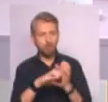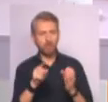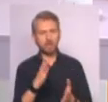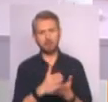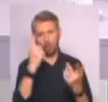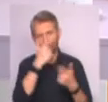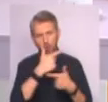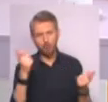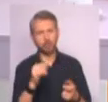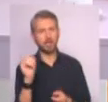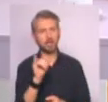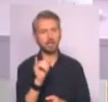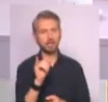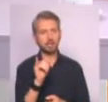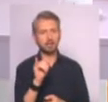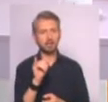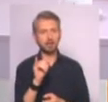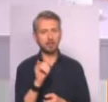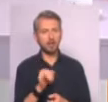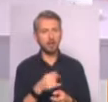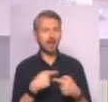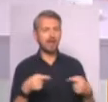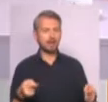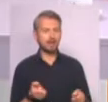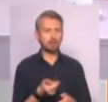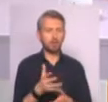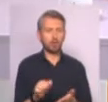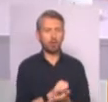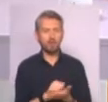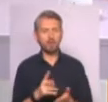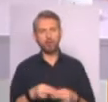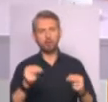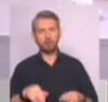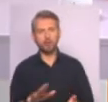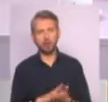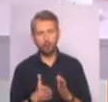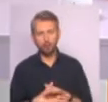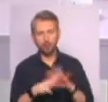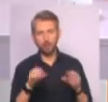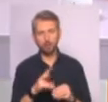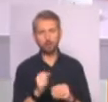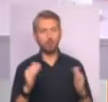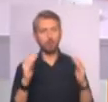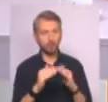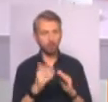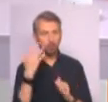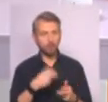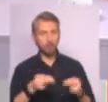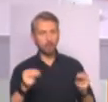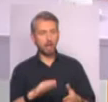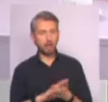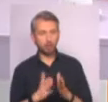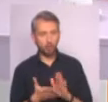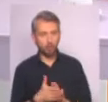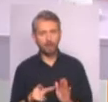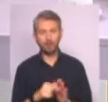оголошення і відповідно про різних пакет документів на укладання договору загалом на будинок, коли укладається договір